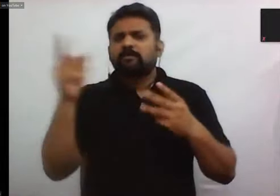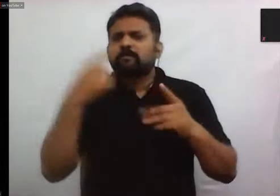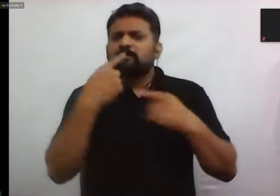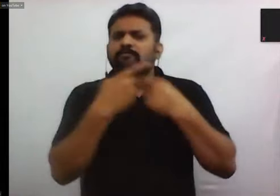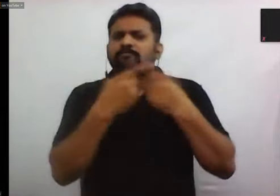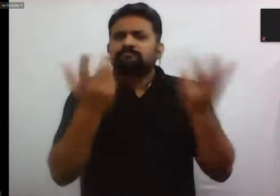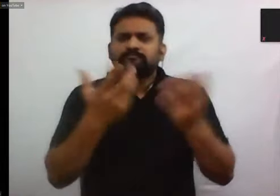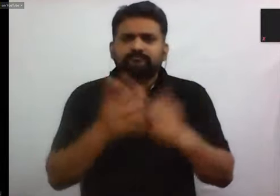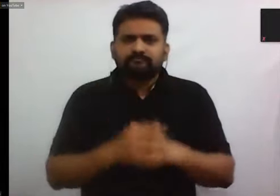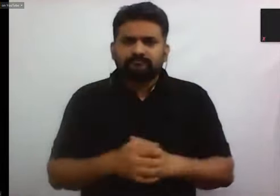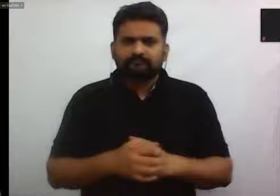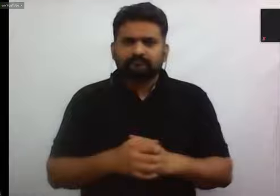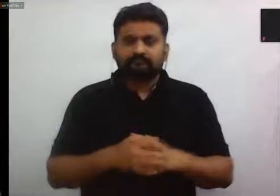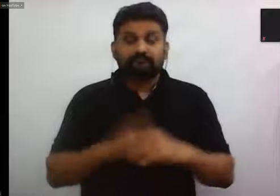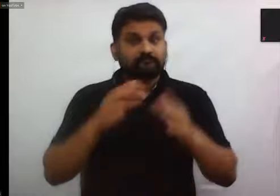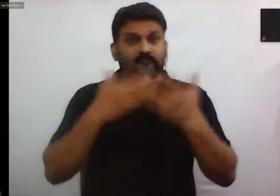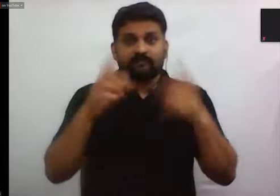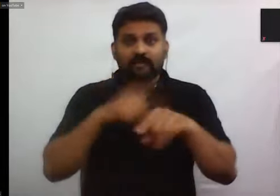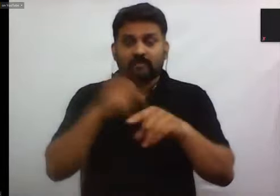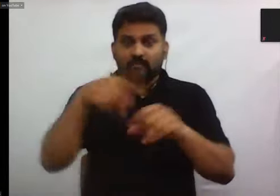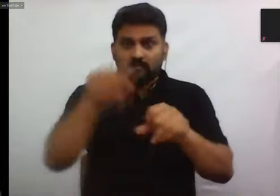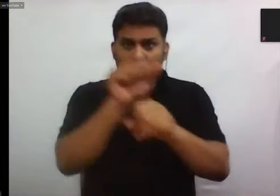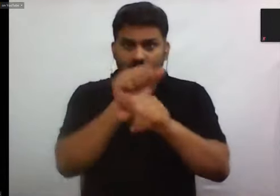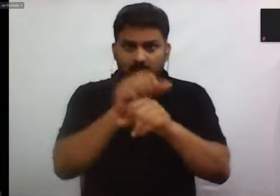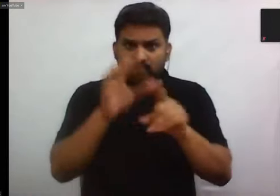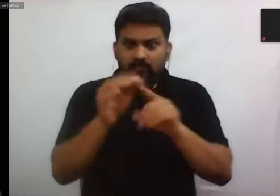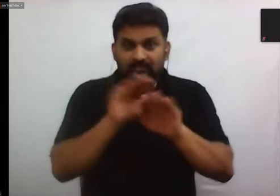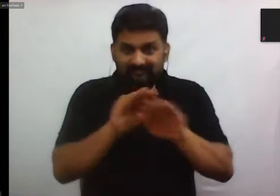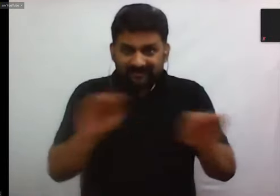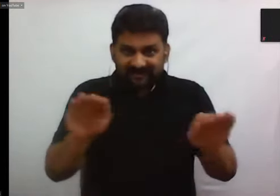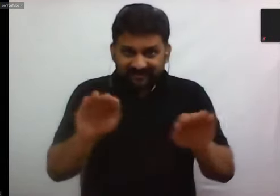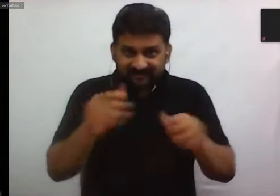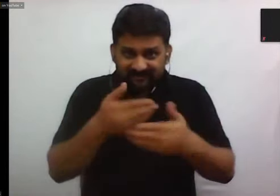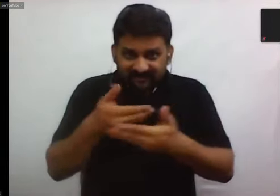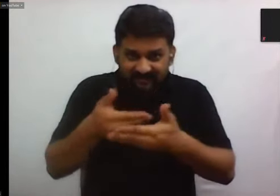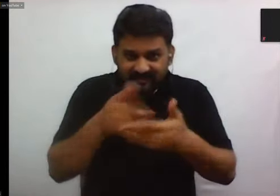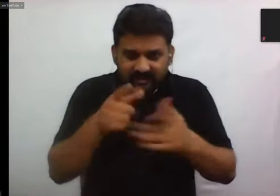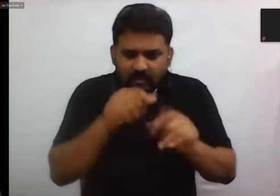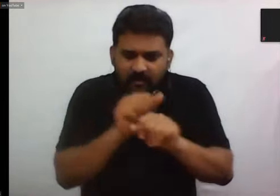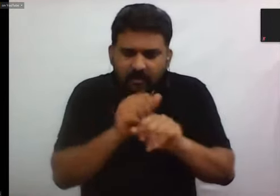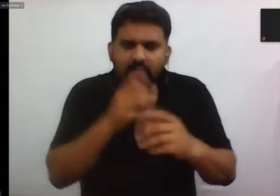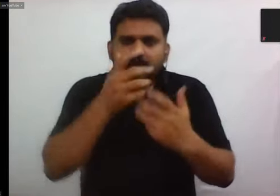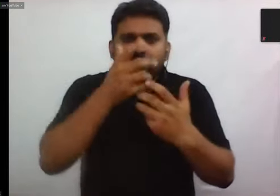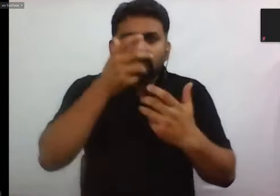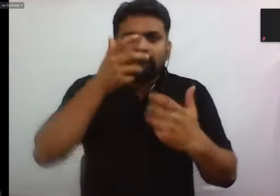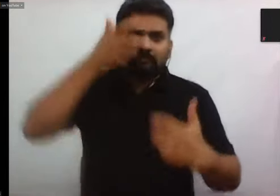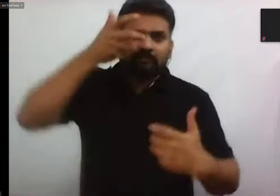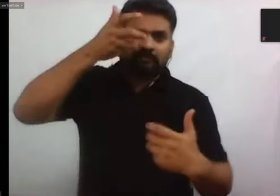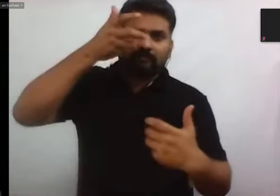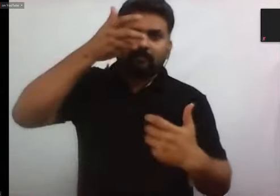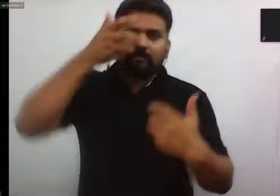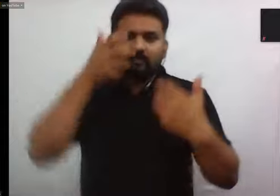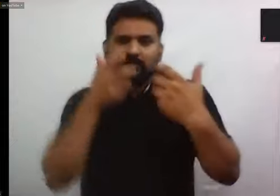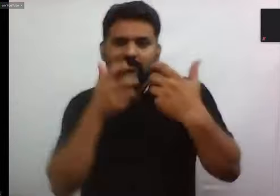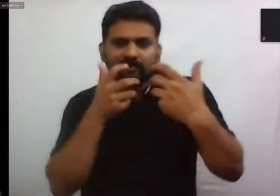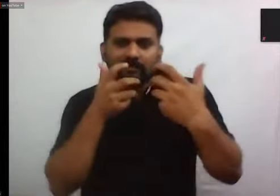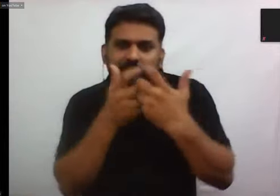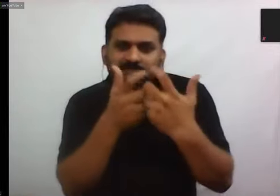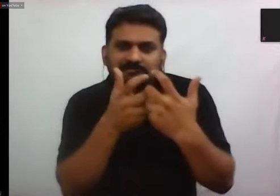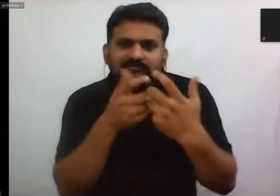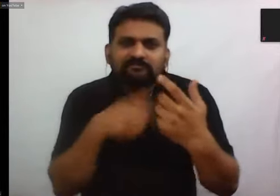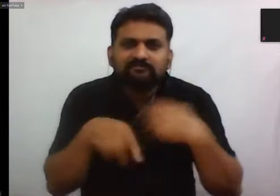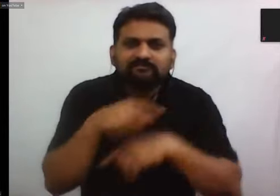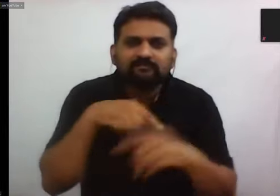कि जब भी आप काम करते हैं छोटे बच्चे के साथ, तो आप उनके लेवल पे जाके काम करें, तो ये पॉइंट बहुत ही अच्छा है।